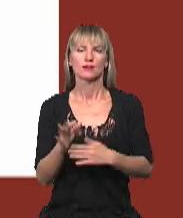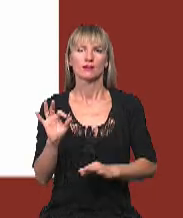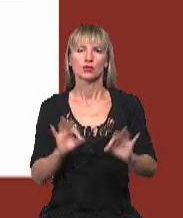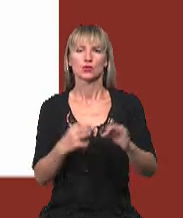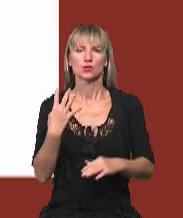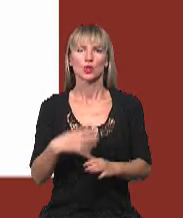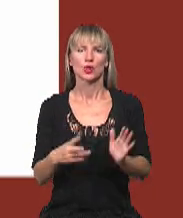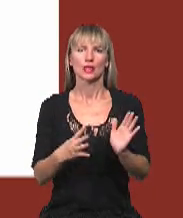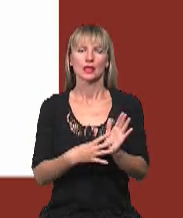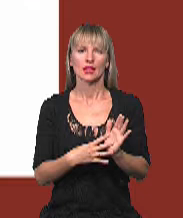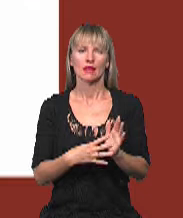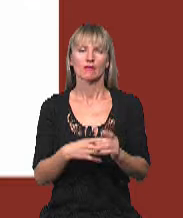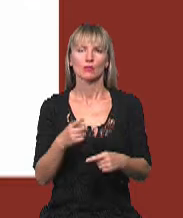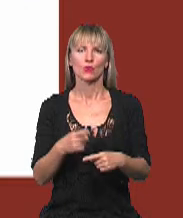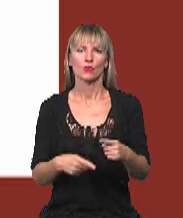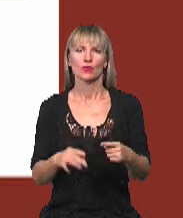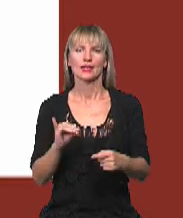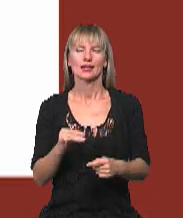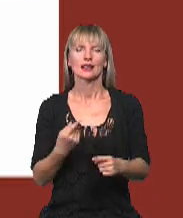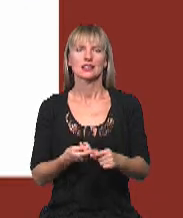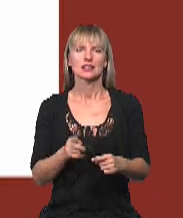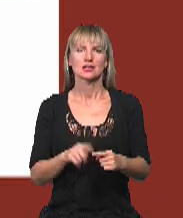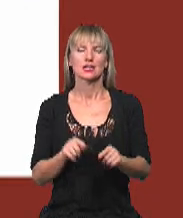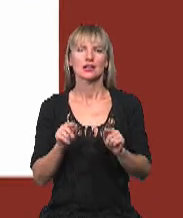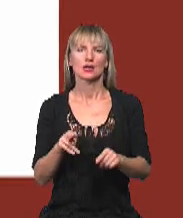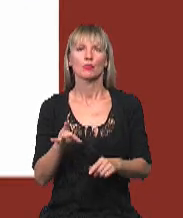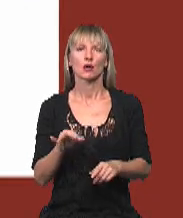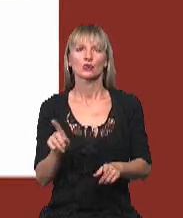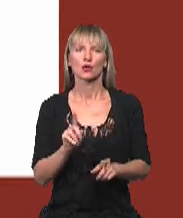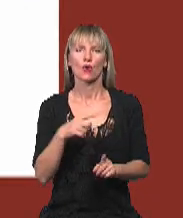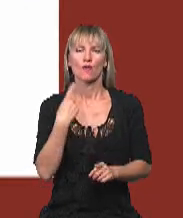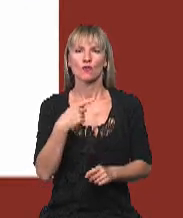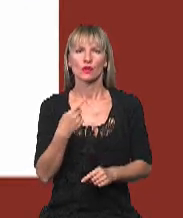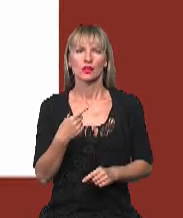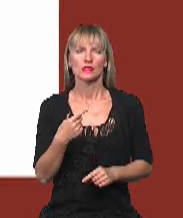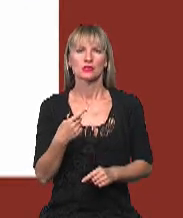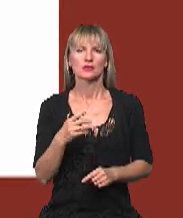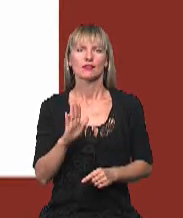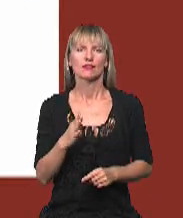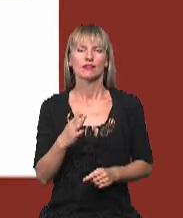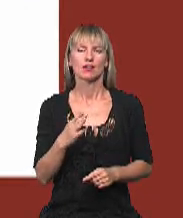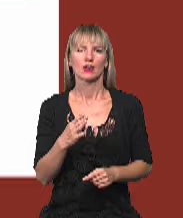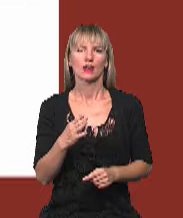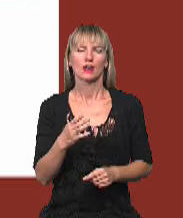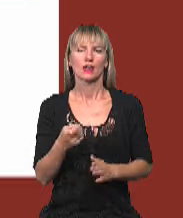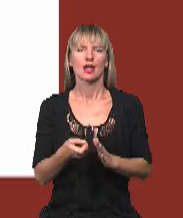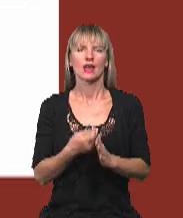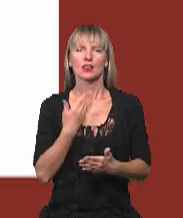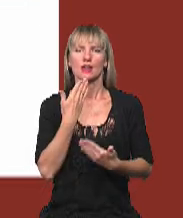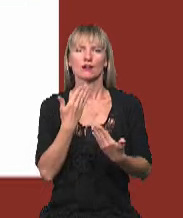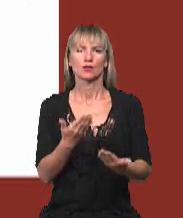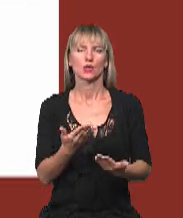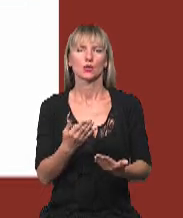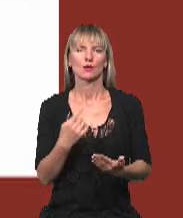відсоток 49, ну, майже половина. І це те, про що говорять в інтерв'ю внутрішньопереміщені